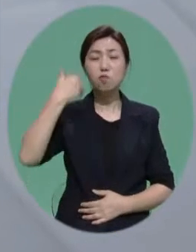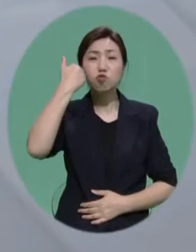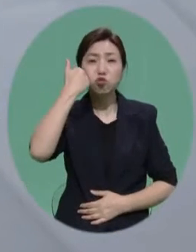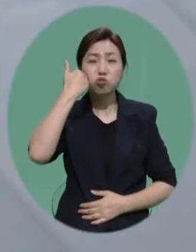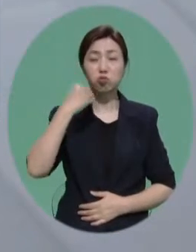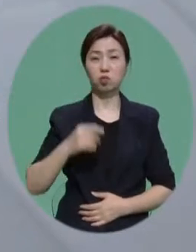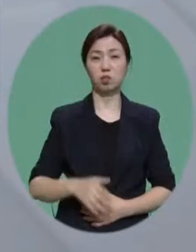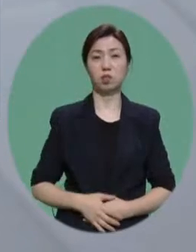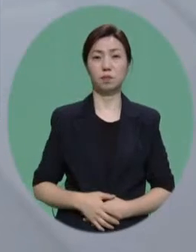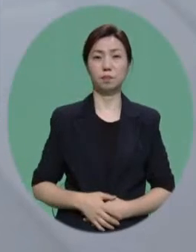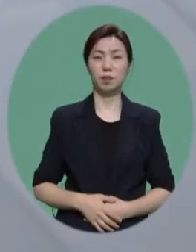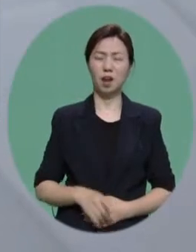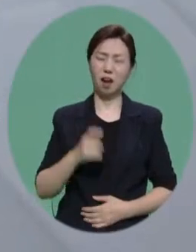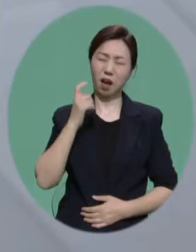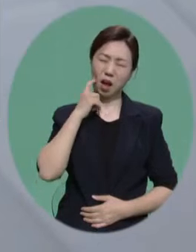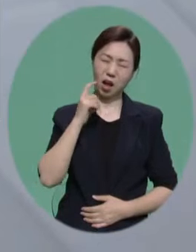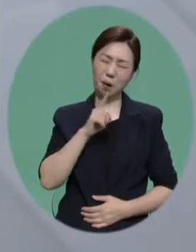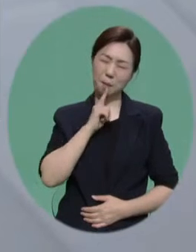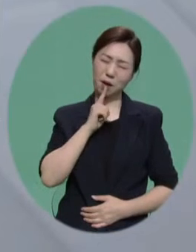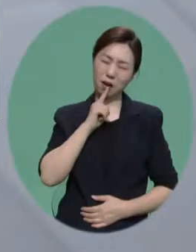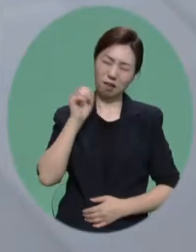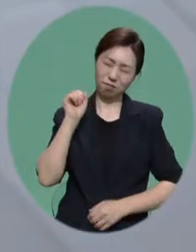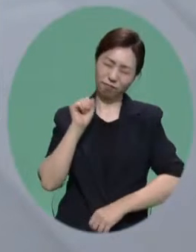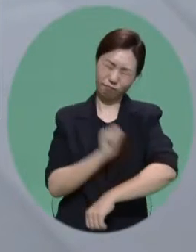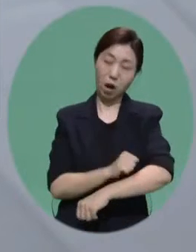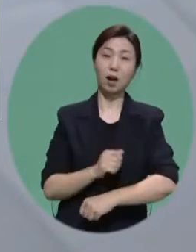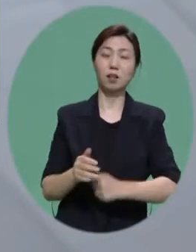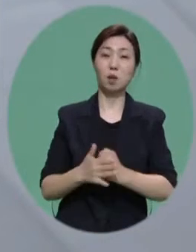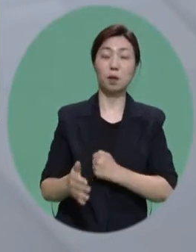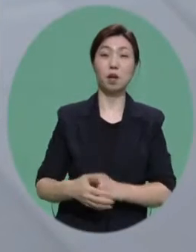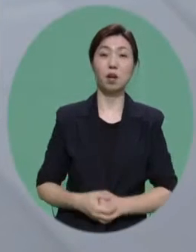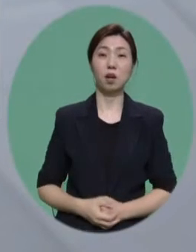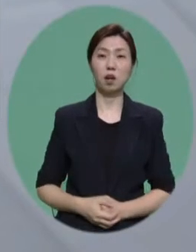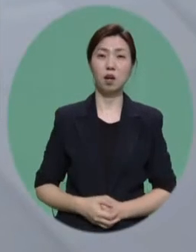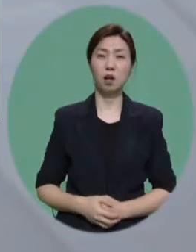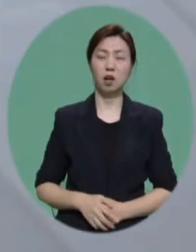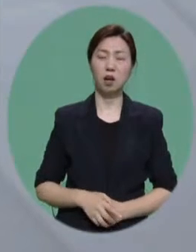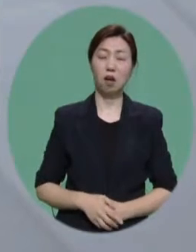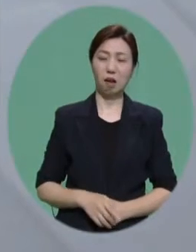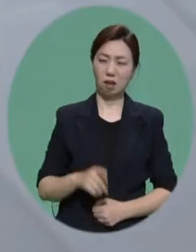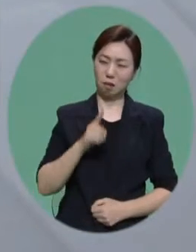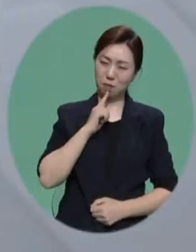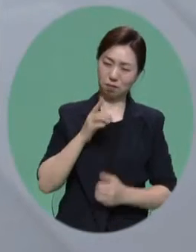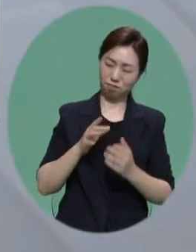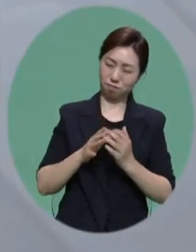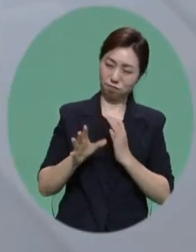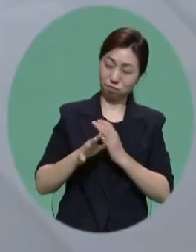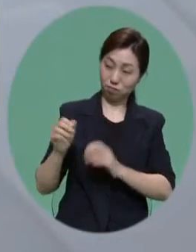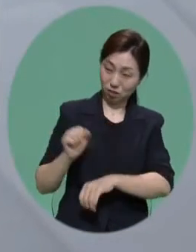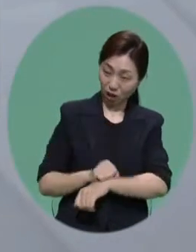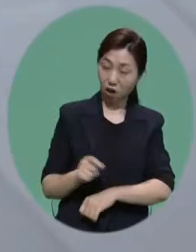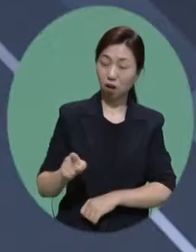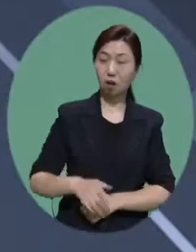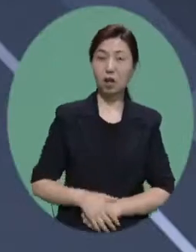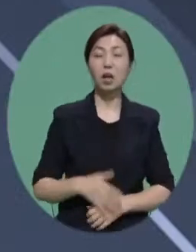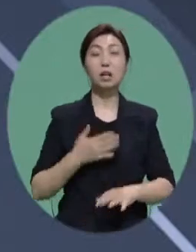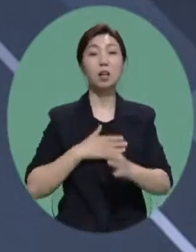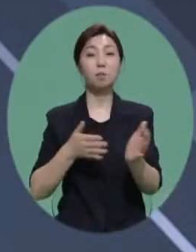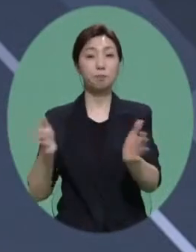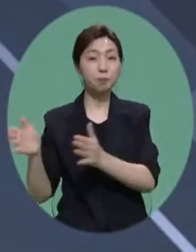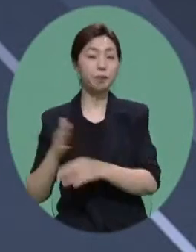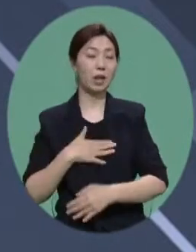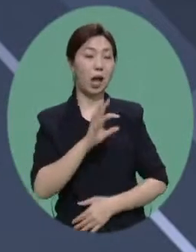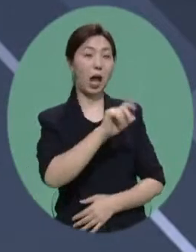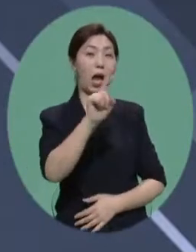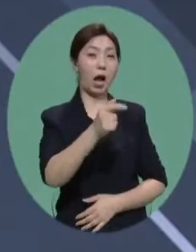거짓말이 워낙 달인 이시다 보니까 뭐 못하는 말씀이 없으신데 제안 출수 보니까 뭐죠 보겠어